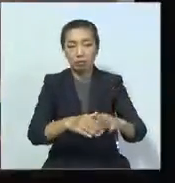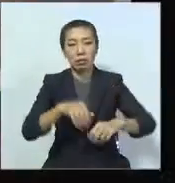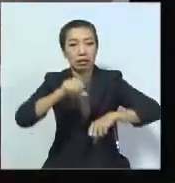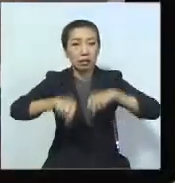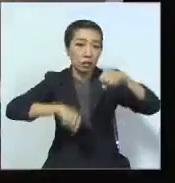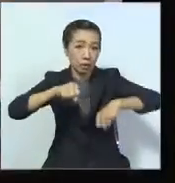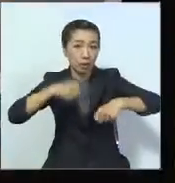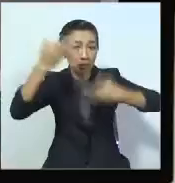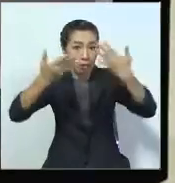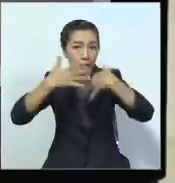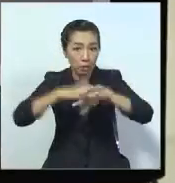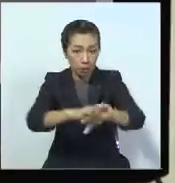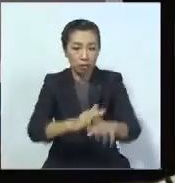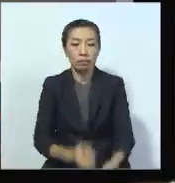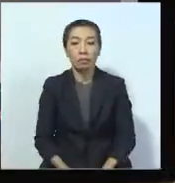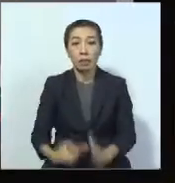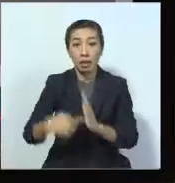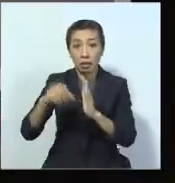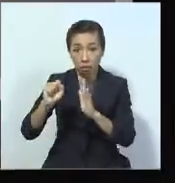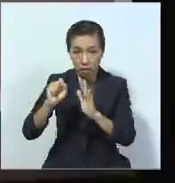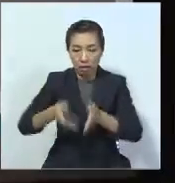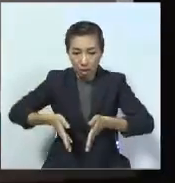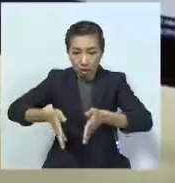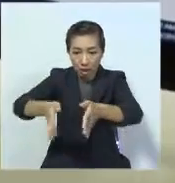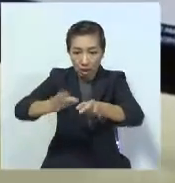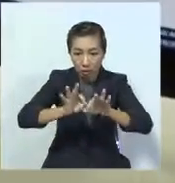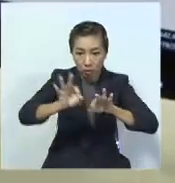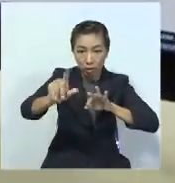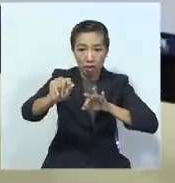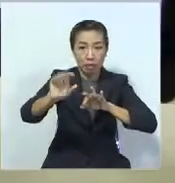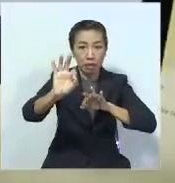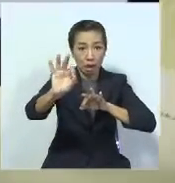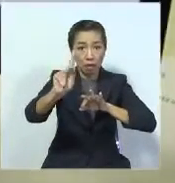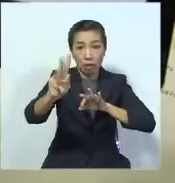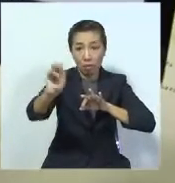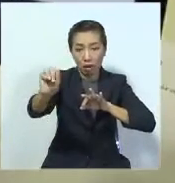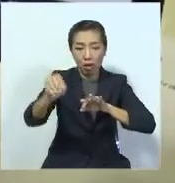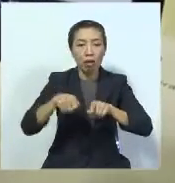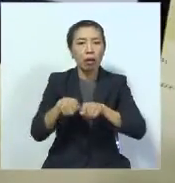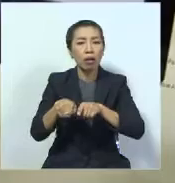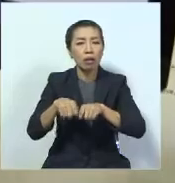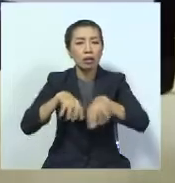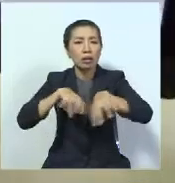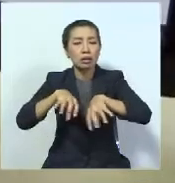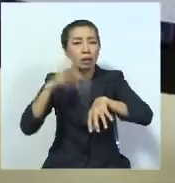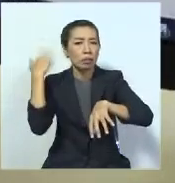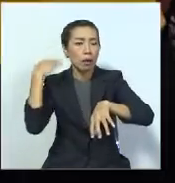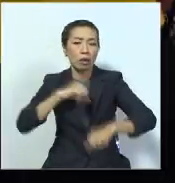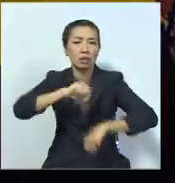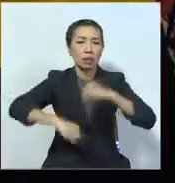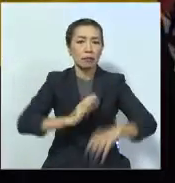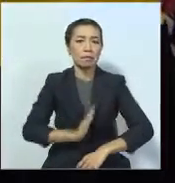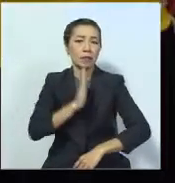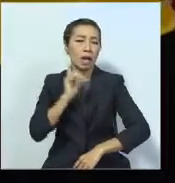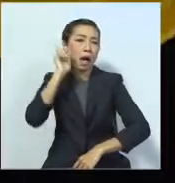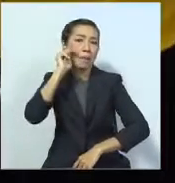มกิจกรรมที่สระบุรีกำหนดเส้นทางการปั่น29กิโลเมตรเส้นทางเดียวกับกิจกรรมจักรยานเฉลิมพระเกียรติ